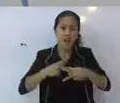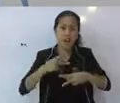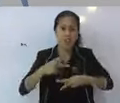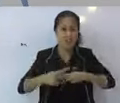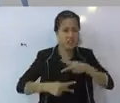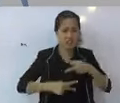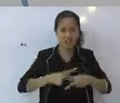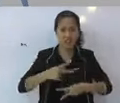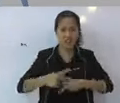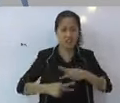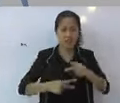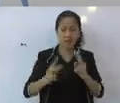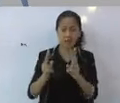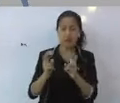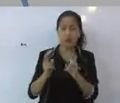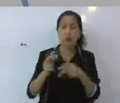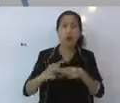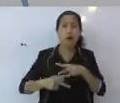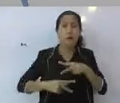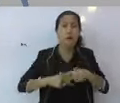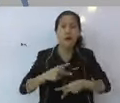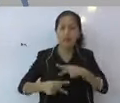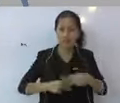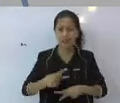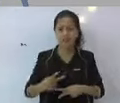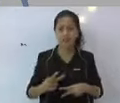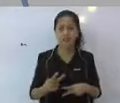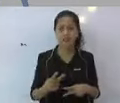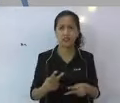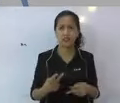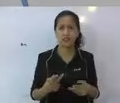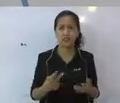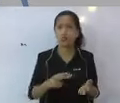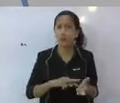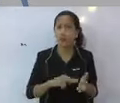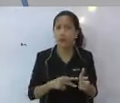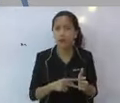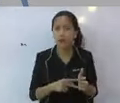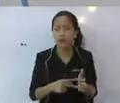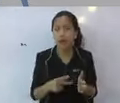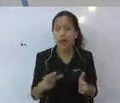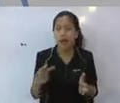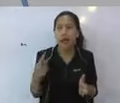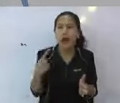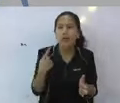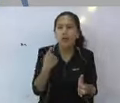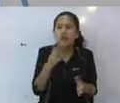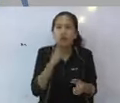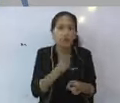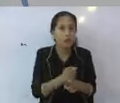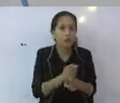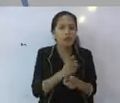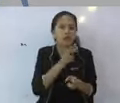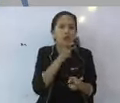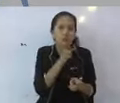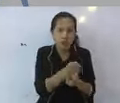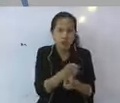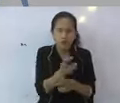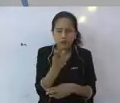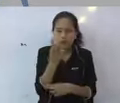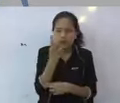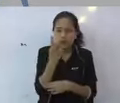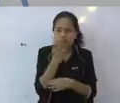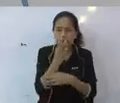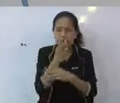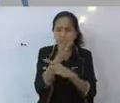Ano yan, kumbaga, merong talagang tamang pagkain na hindi pinroseso. Yes. Hindi, di ba, may sinasabi kasi tayo, Ma'am Cez,